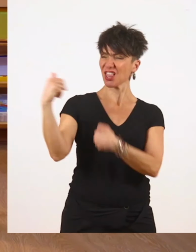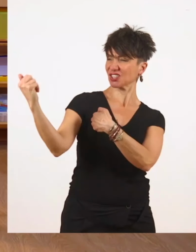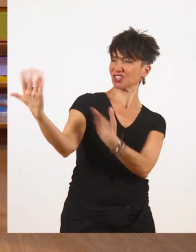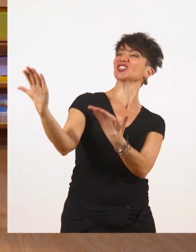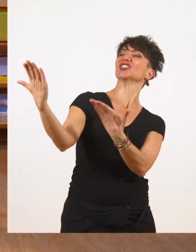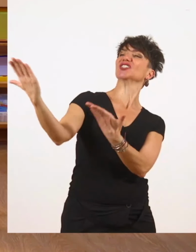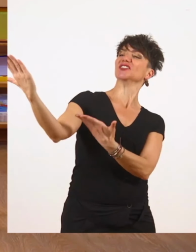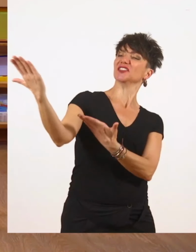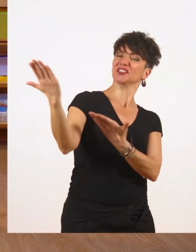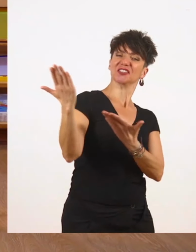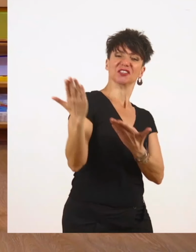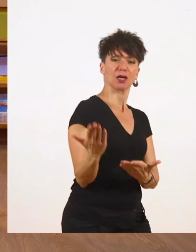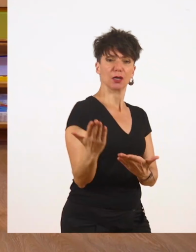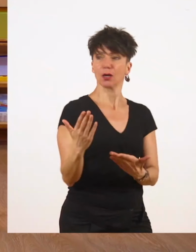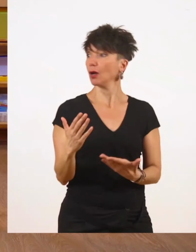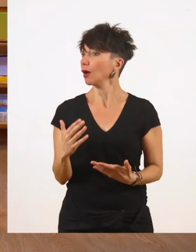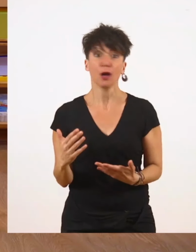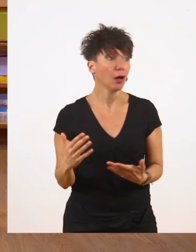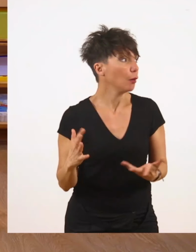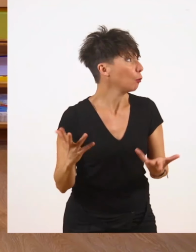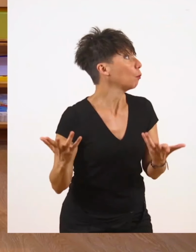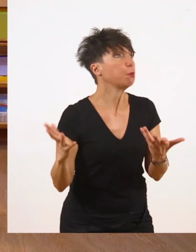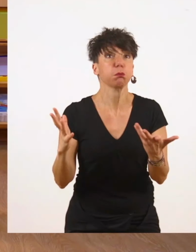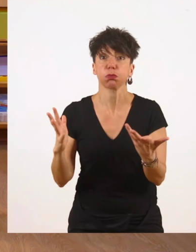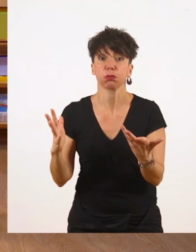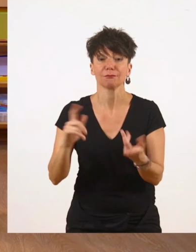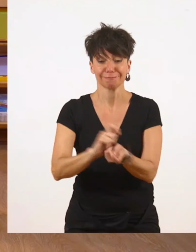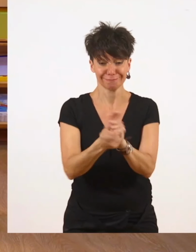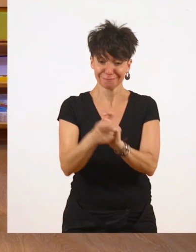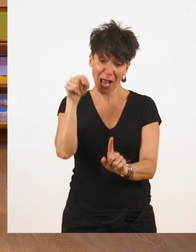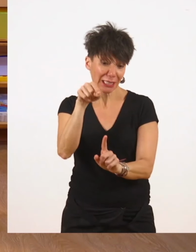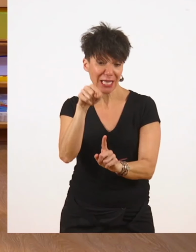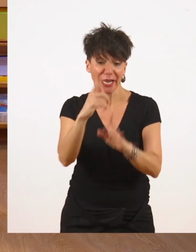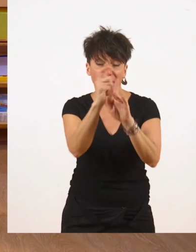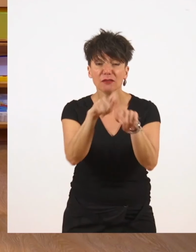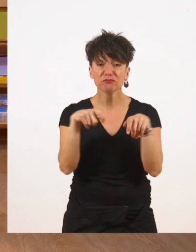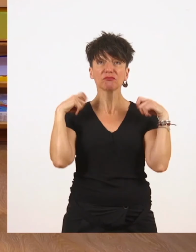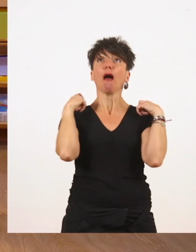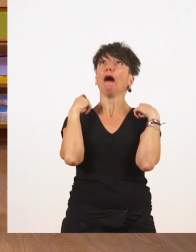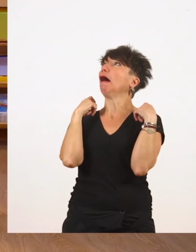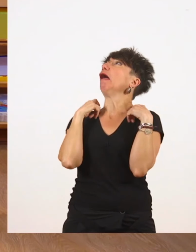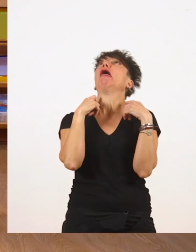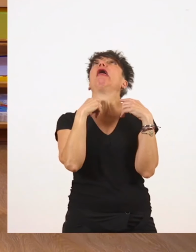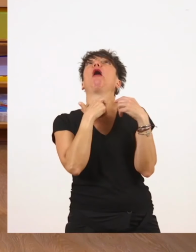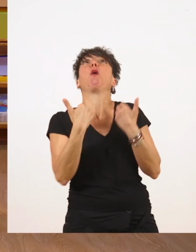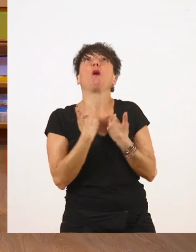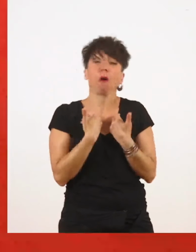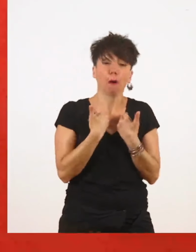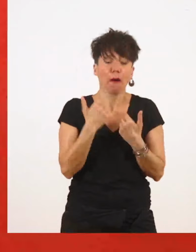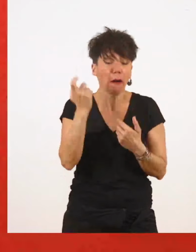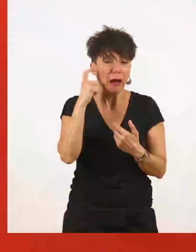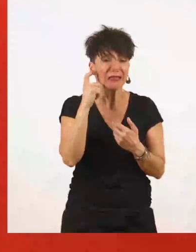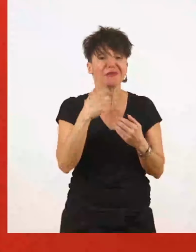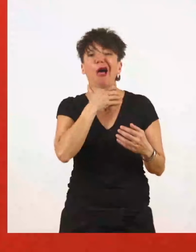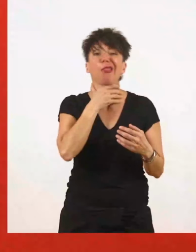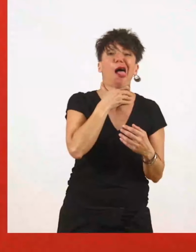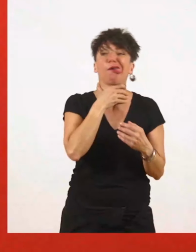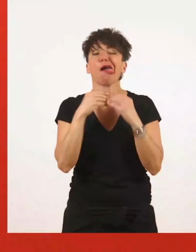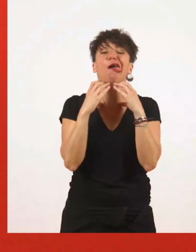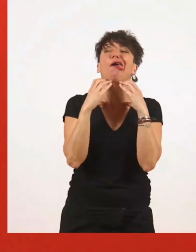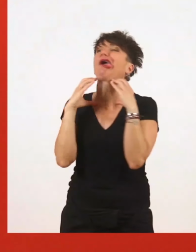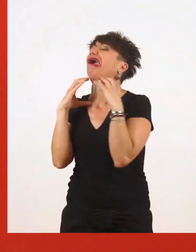για τον ίδιον. Πού είναι? Εσύ είχα είσαι. Κατάλαβα. Κι αυτό εδώ πέρα. Είσαι καλά.